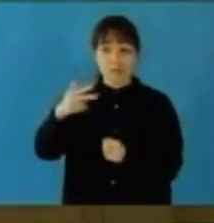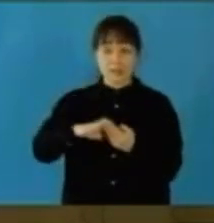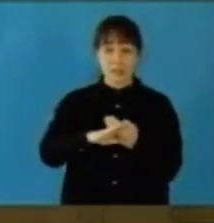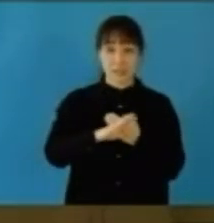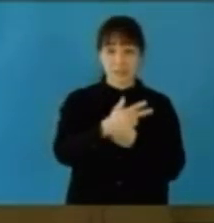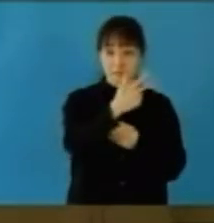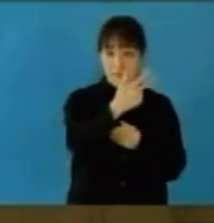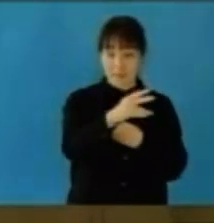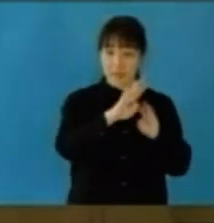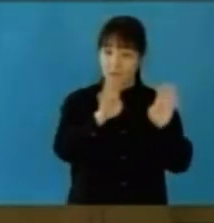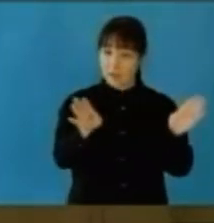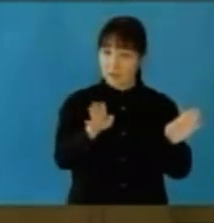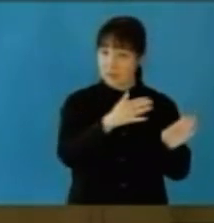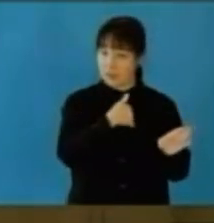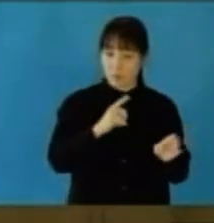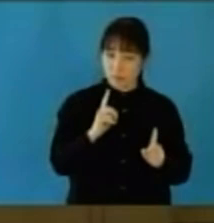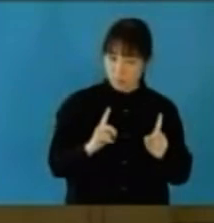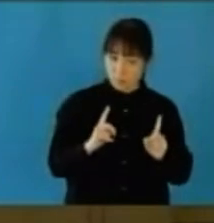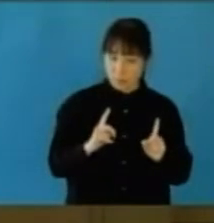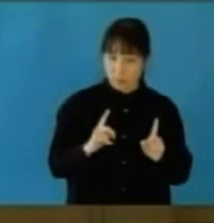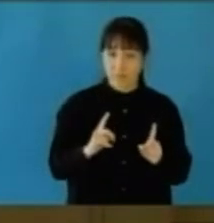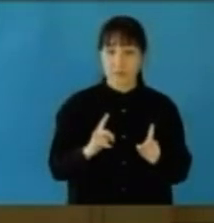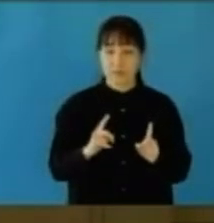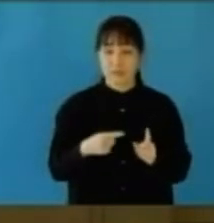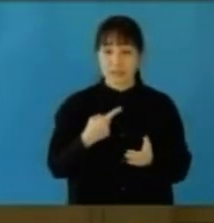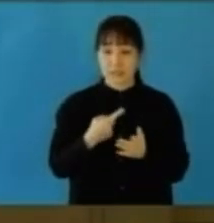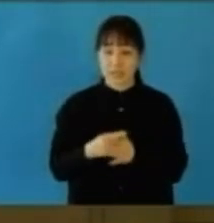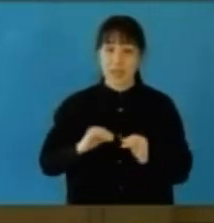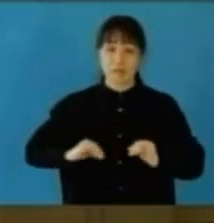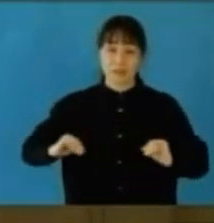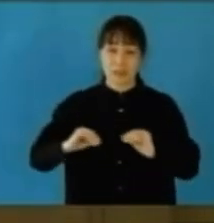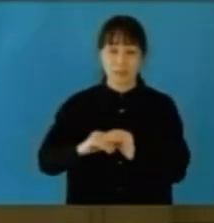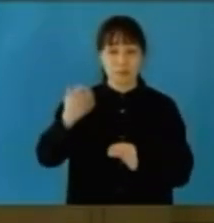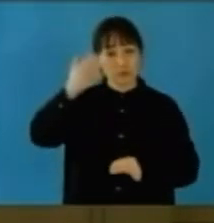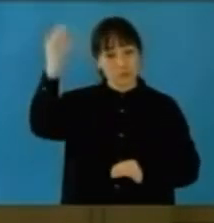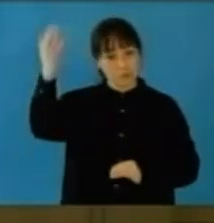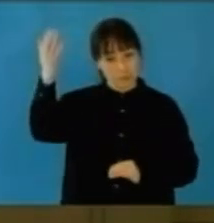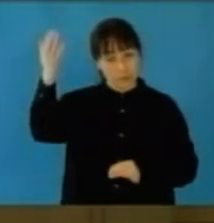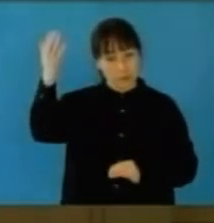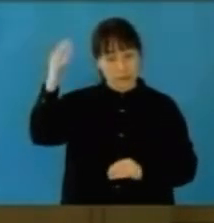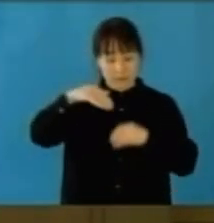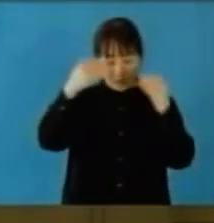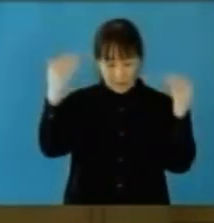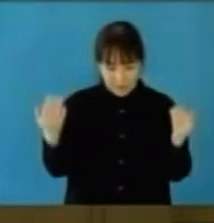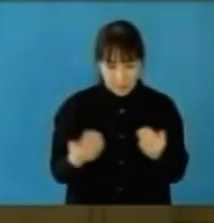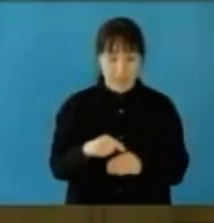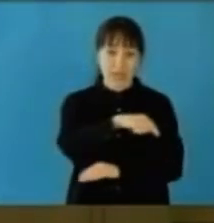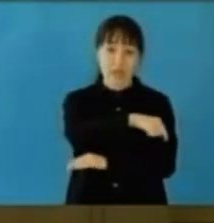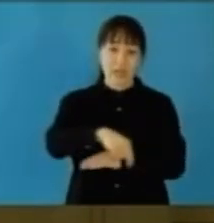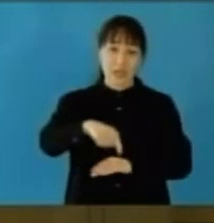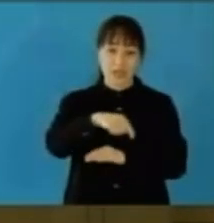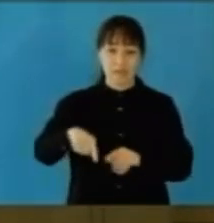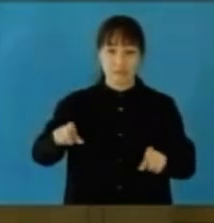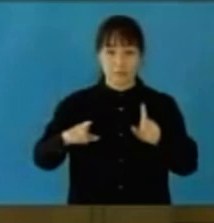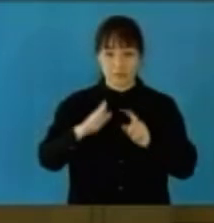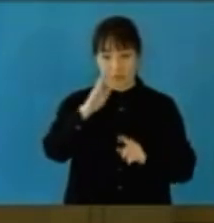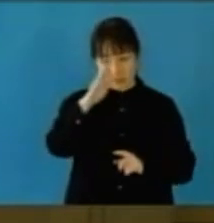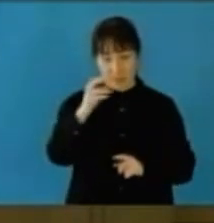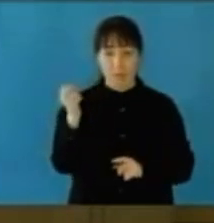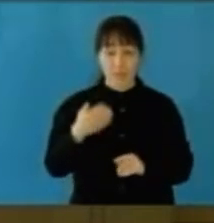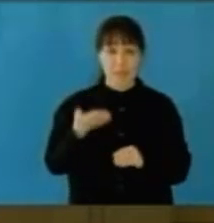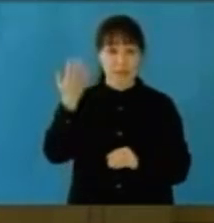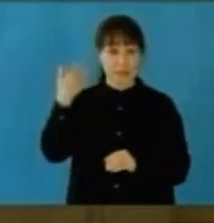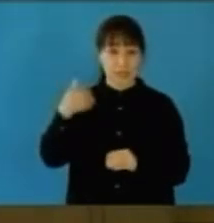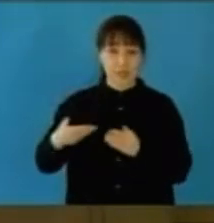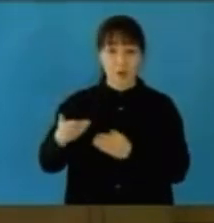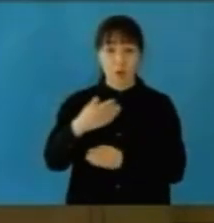市で開催考えてないのか、またどれぐらいの参加チームを想定されているのか、全体的な計画についてお答えください。さらに前回の